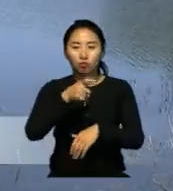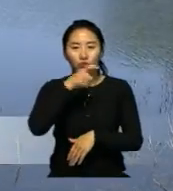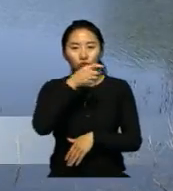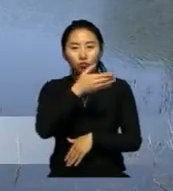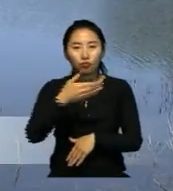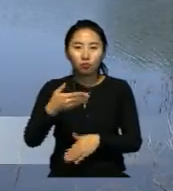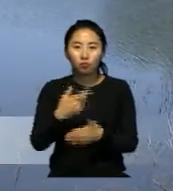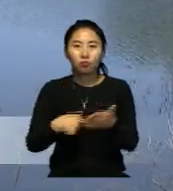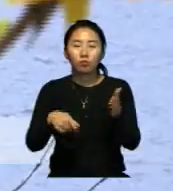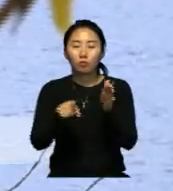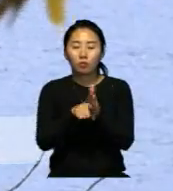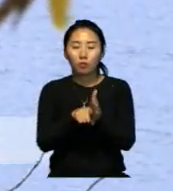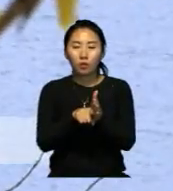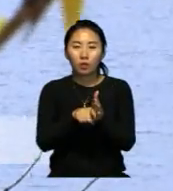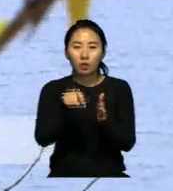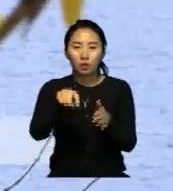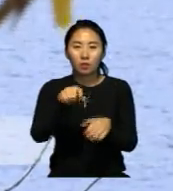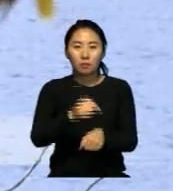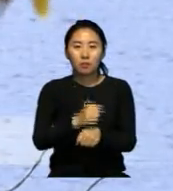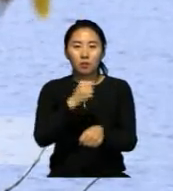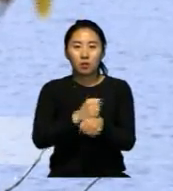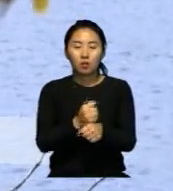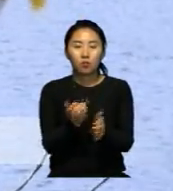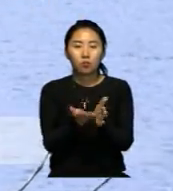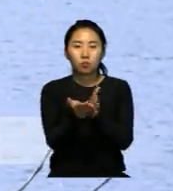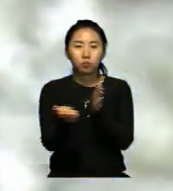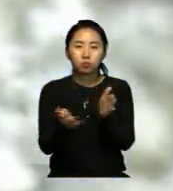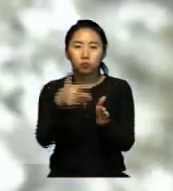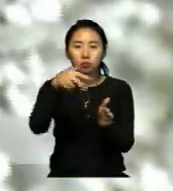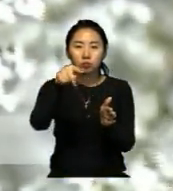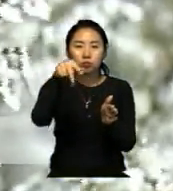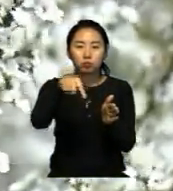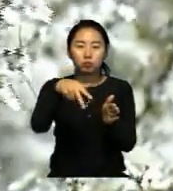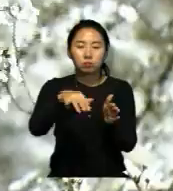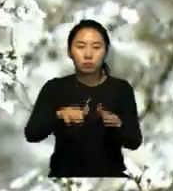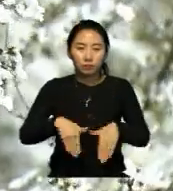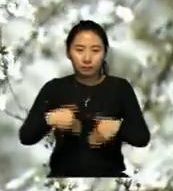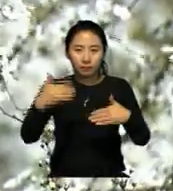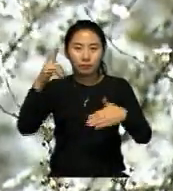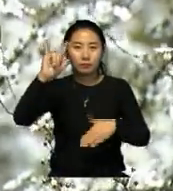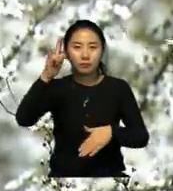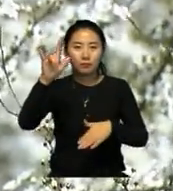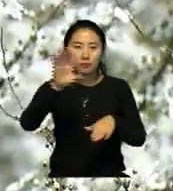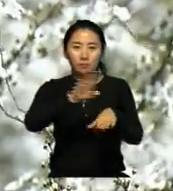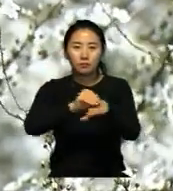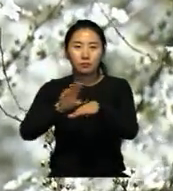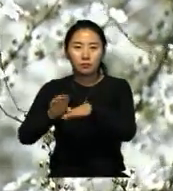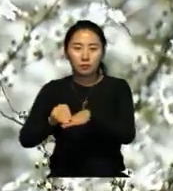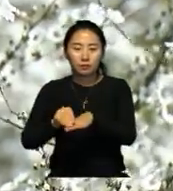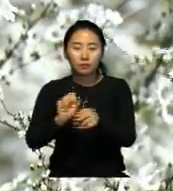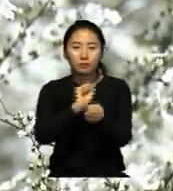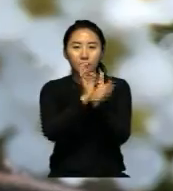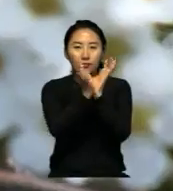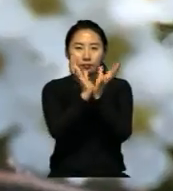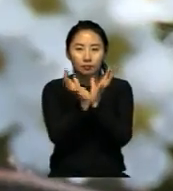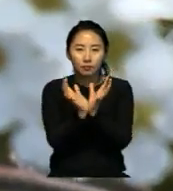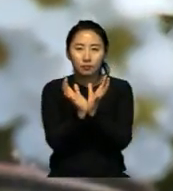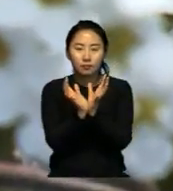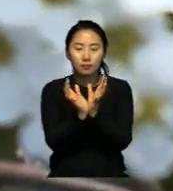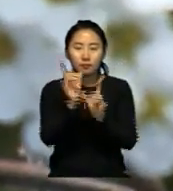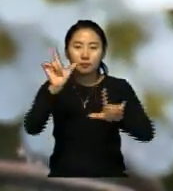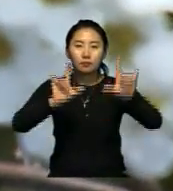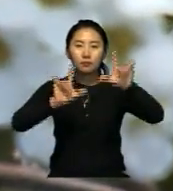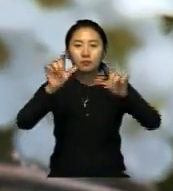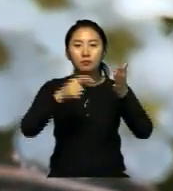위해 포천시 고모리에 조성된 저수지입니다. 따스한 햇살이 머문 자리마다 만개한 꽃망울이